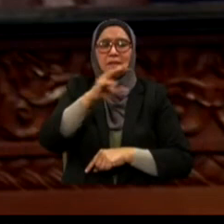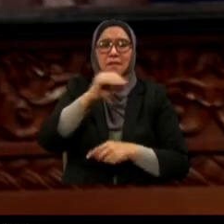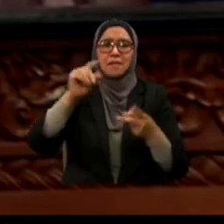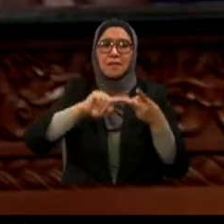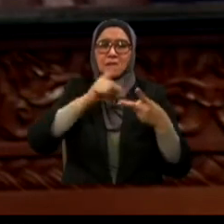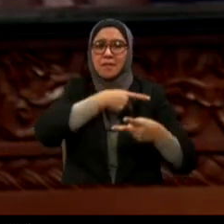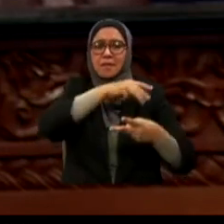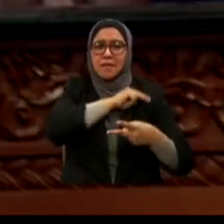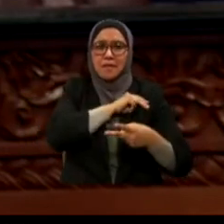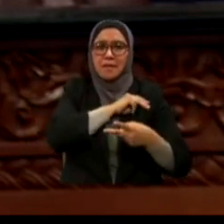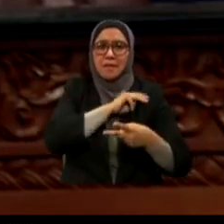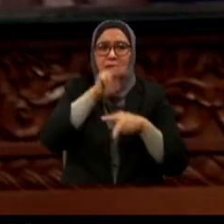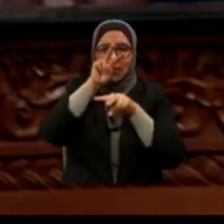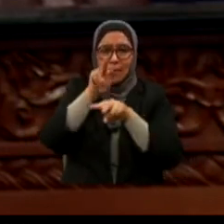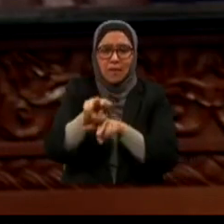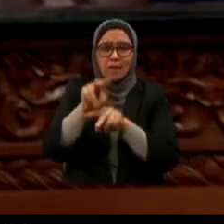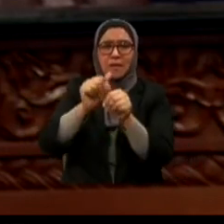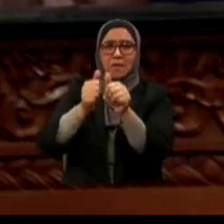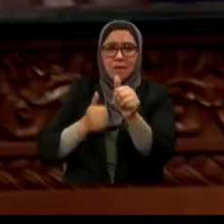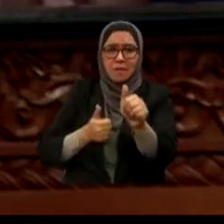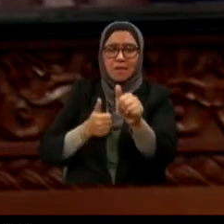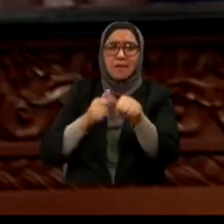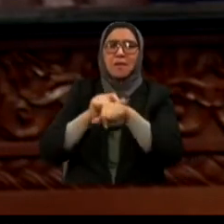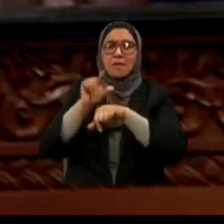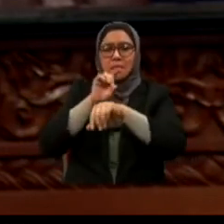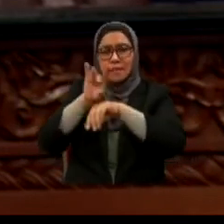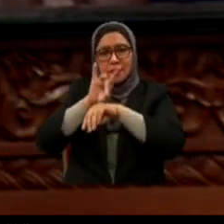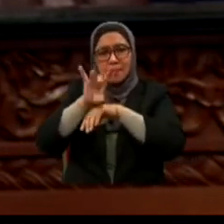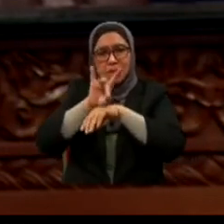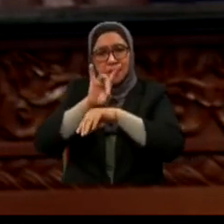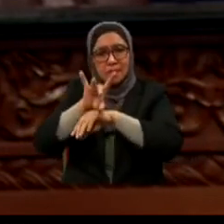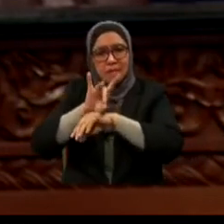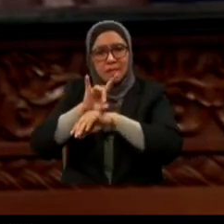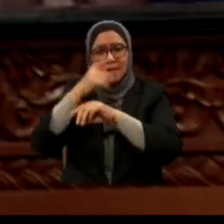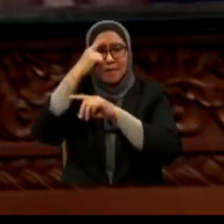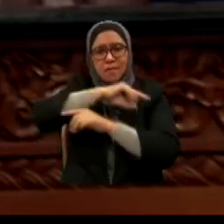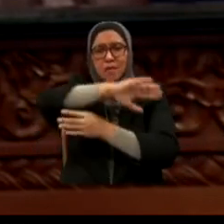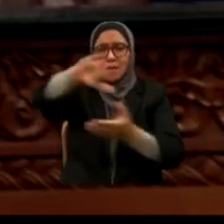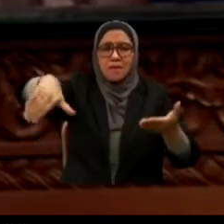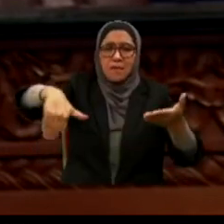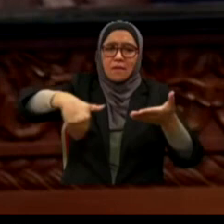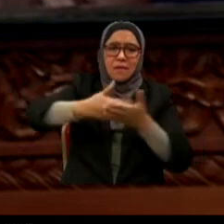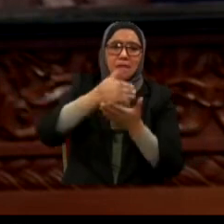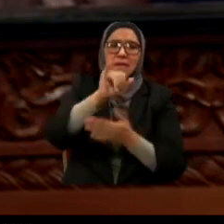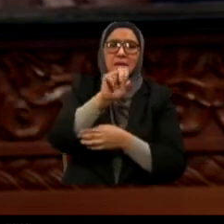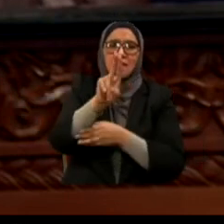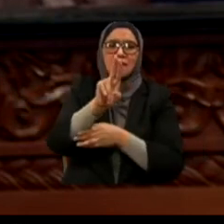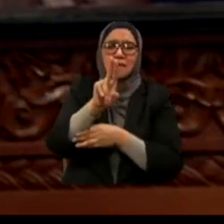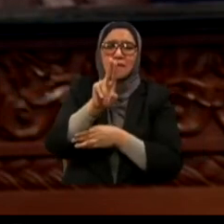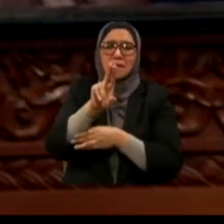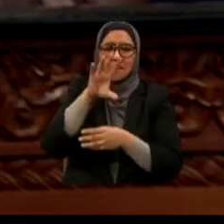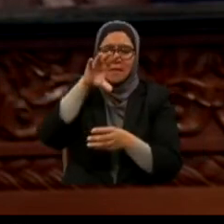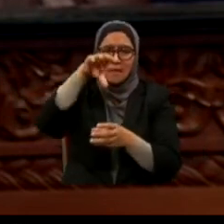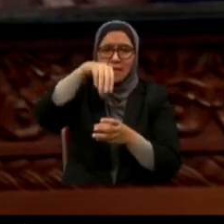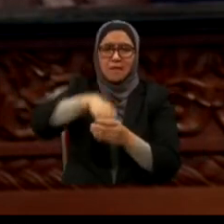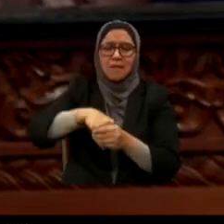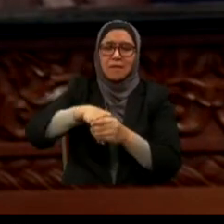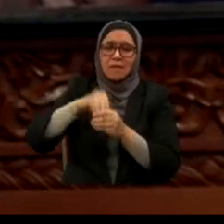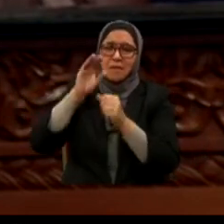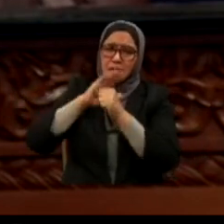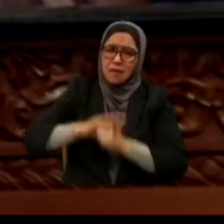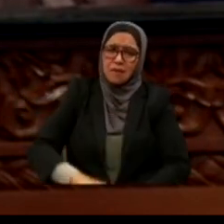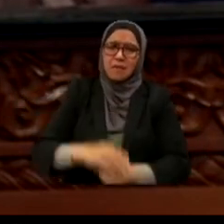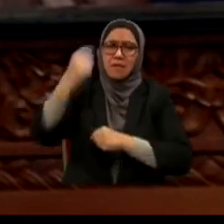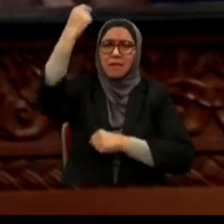mencegah memberi nasihat dan konseling ke atas segala isu yang membabitkan masalah tekanan kesehatan mental